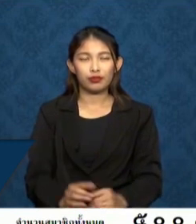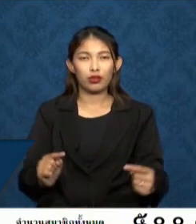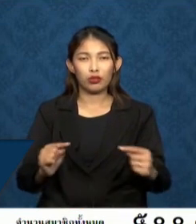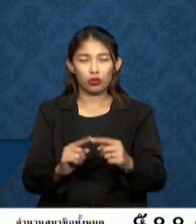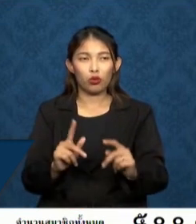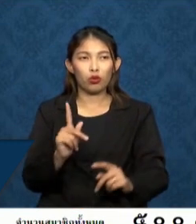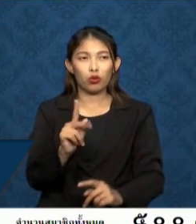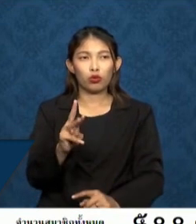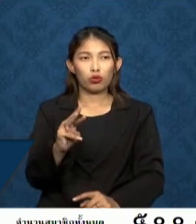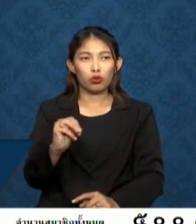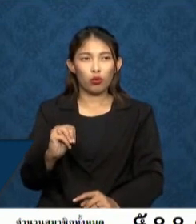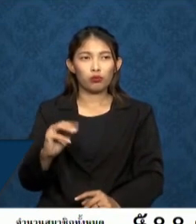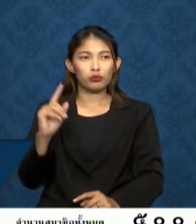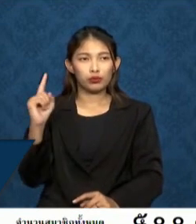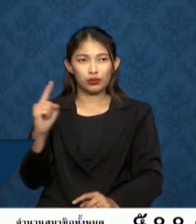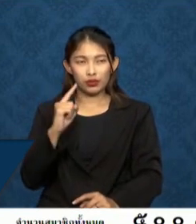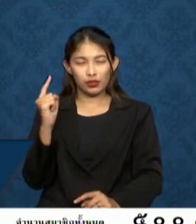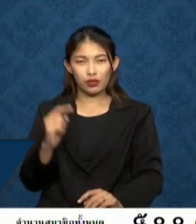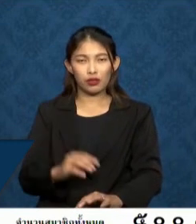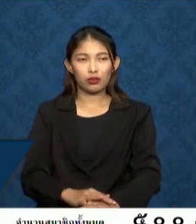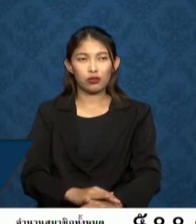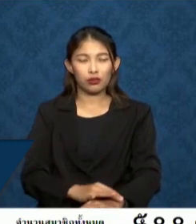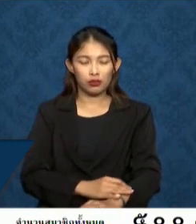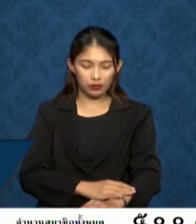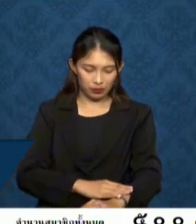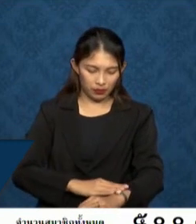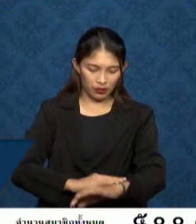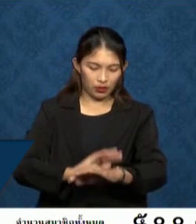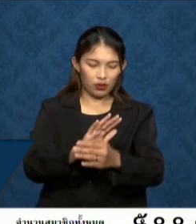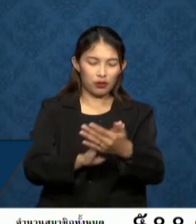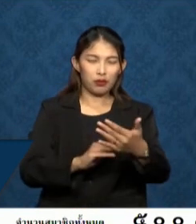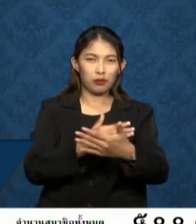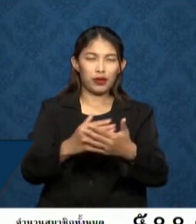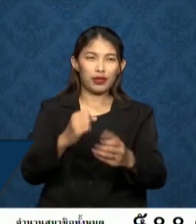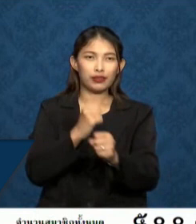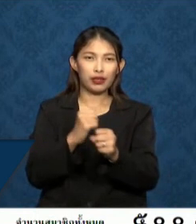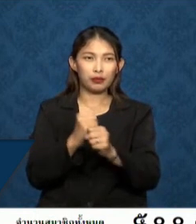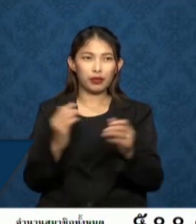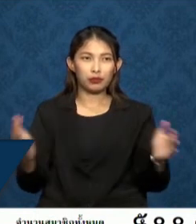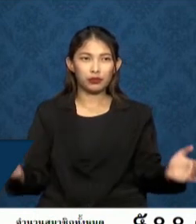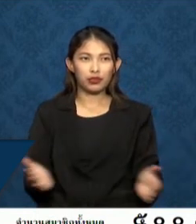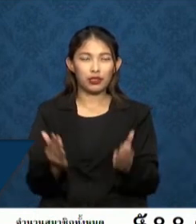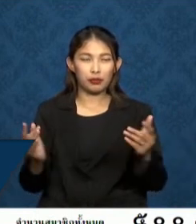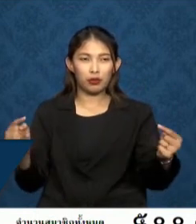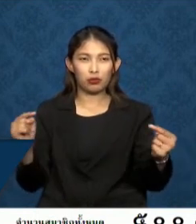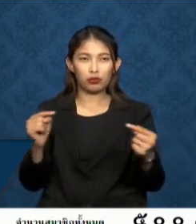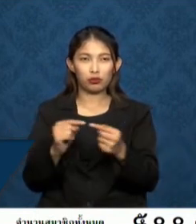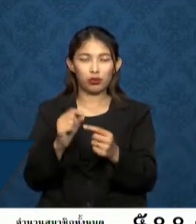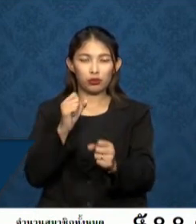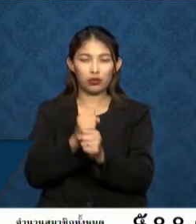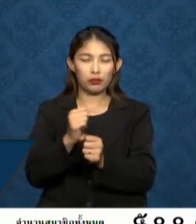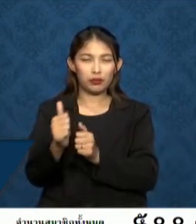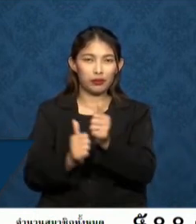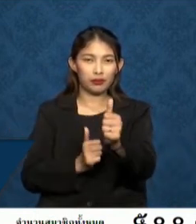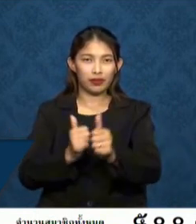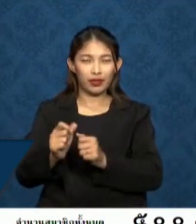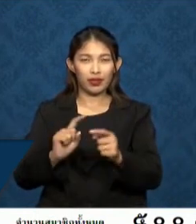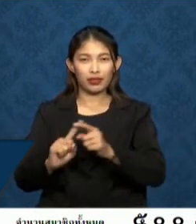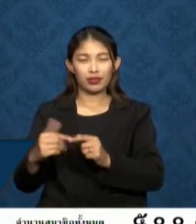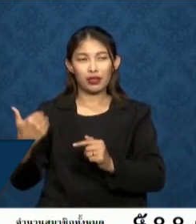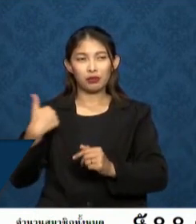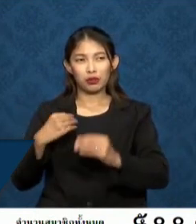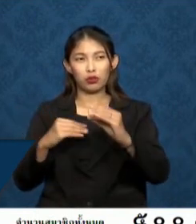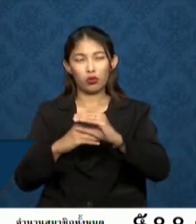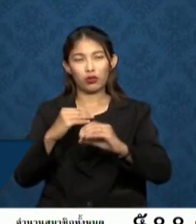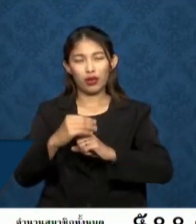การท่องเที่ยวครับท่านประธานแผนงานยุทธศาสตร์เพื่อสนับสนุนด้านการสร้างความสามารถในการแข่งขันครับมี2โครงการ